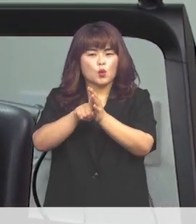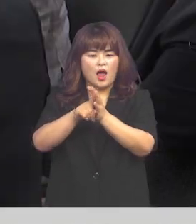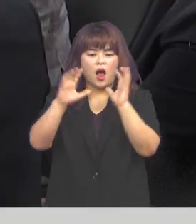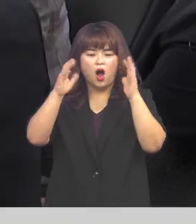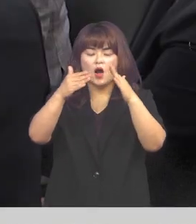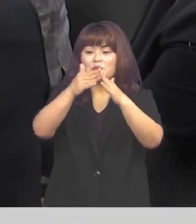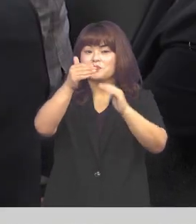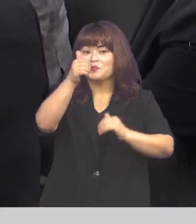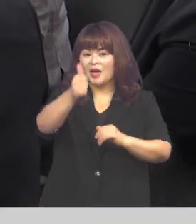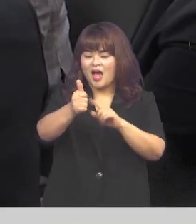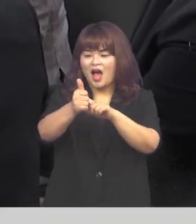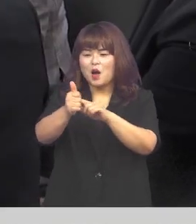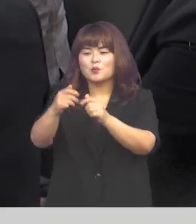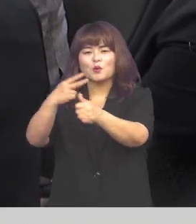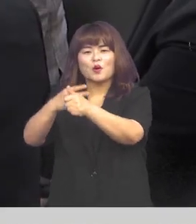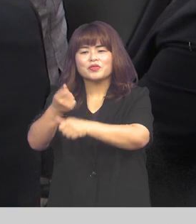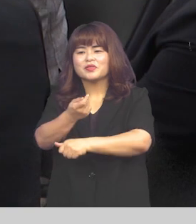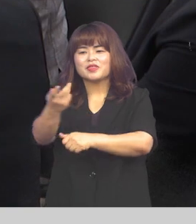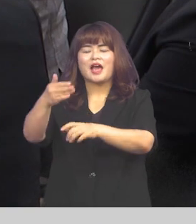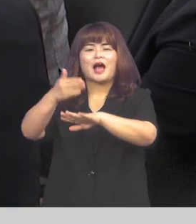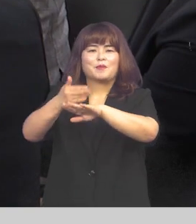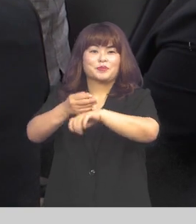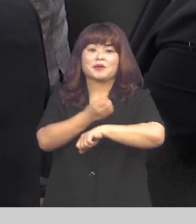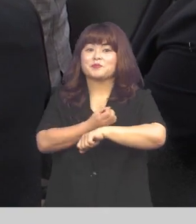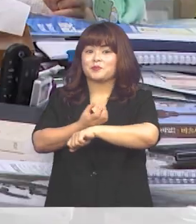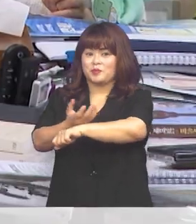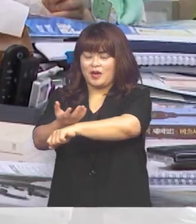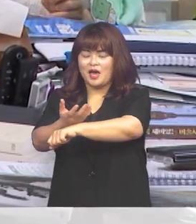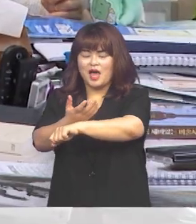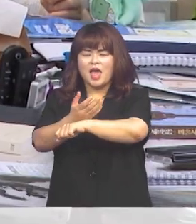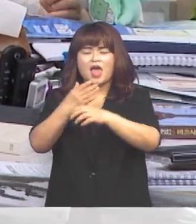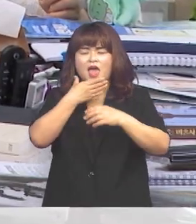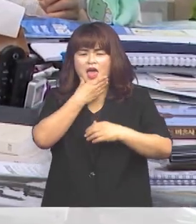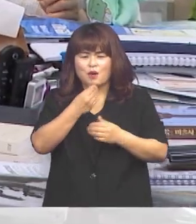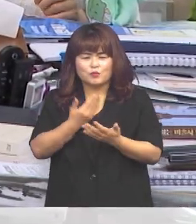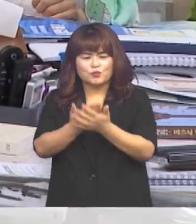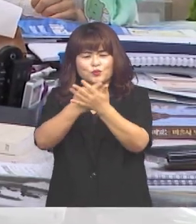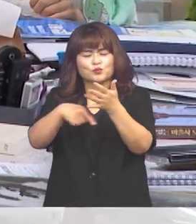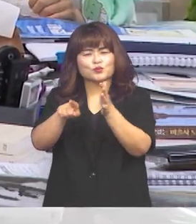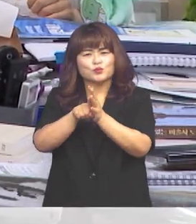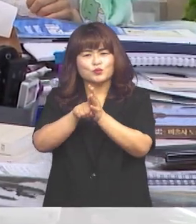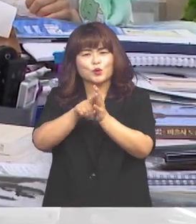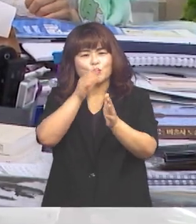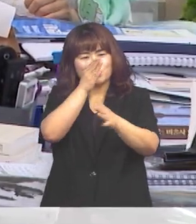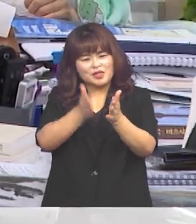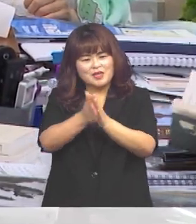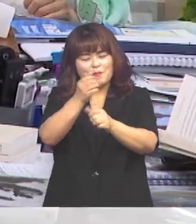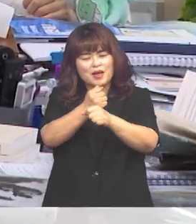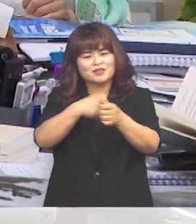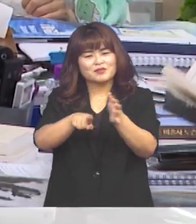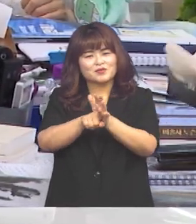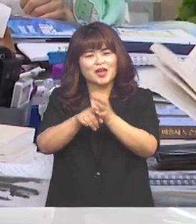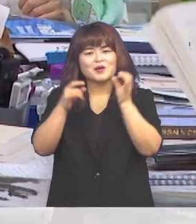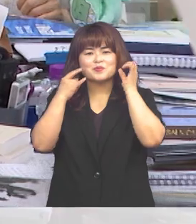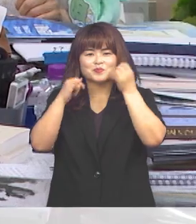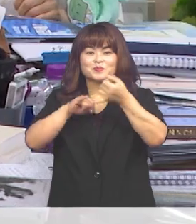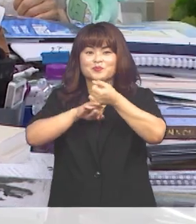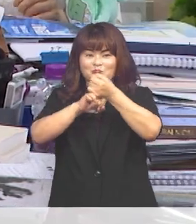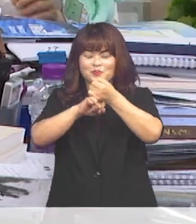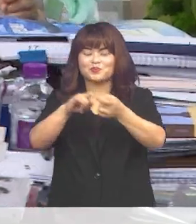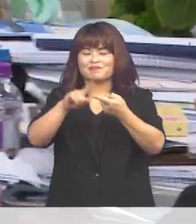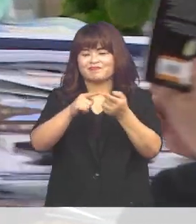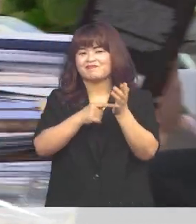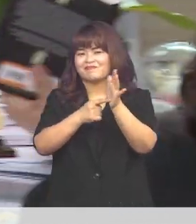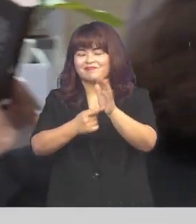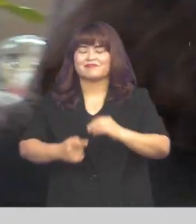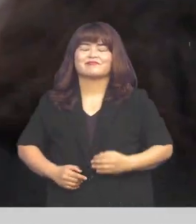어린이집 원장과 보육교사들에게 감사하다며 아이들이 행복하게 성장할 수 있는 도시를 만들기 위해 최선의 노력을